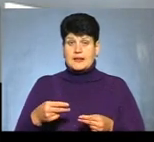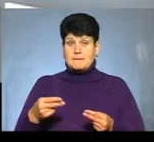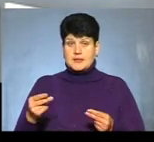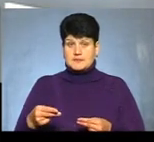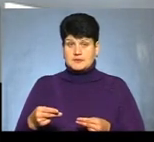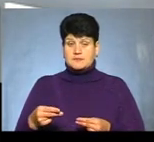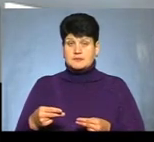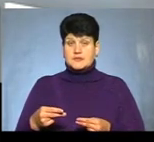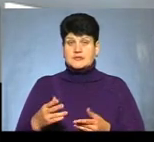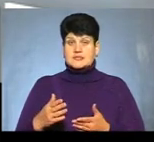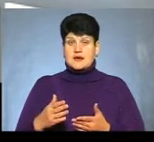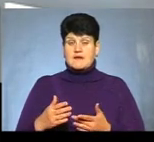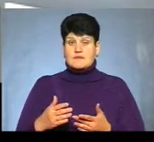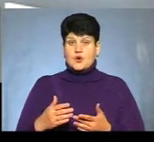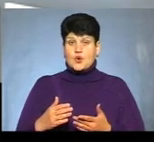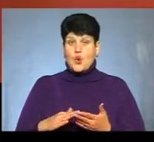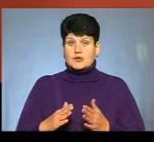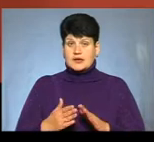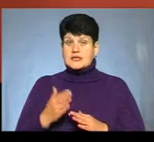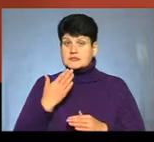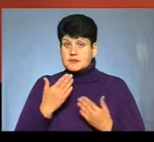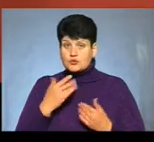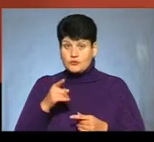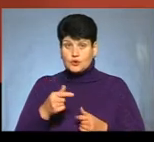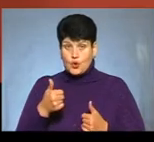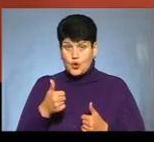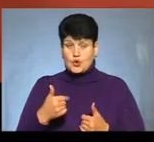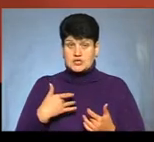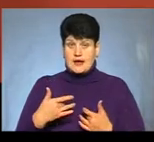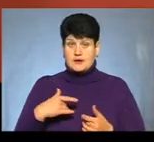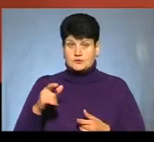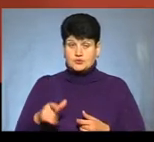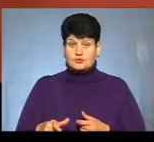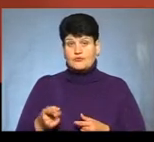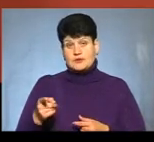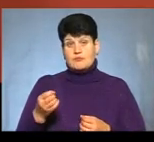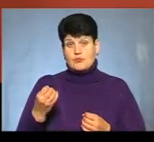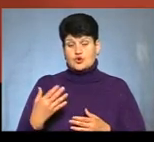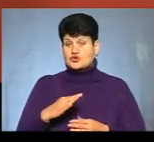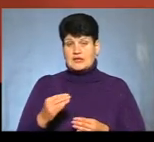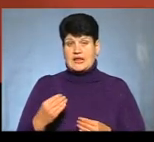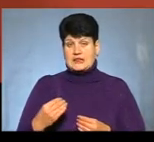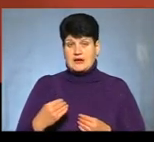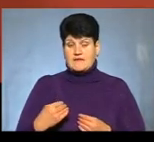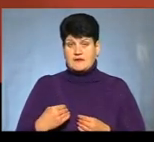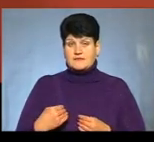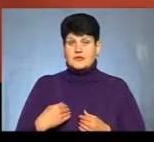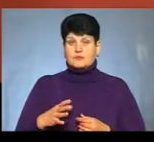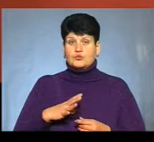не підписав контракт через 3 роки. І я з ним спілкуюся, кажу, ну він хороший був в тебе актор. Він каже, ну він просто не